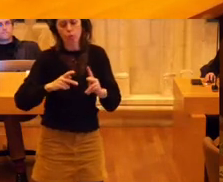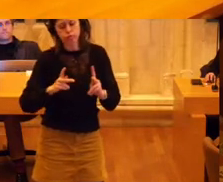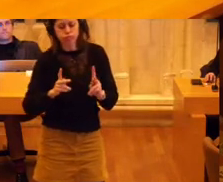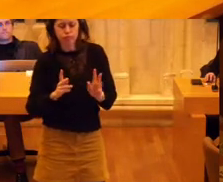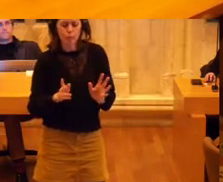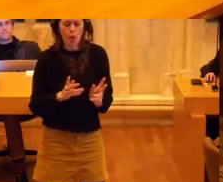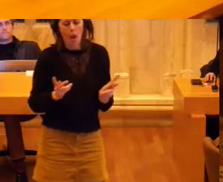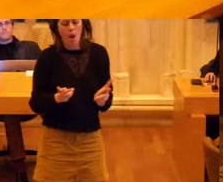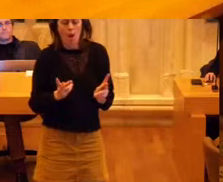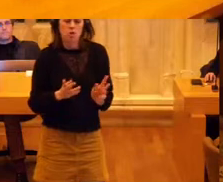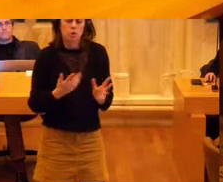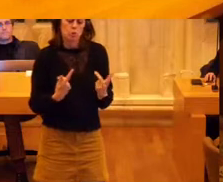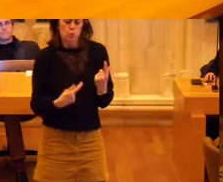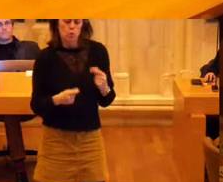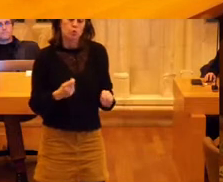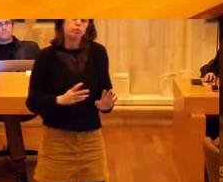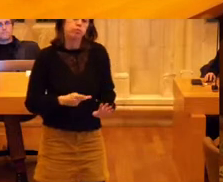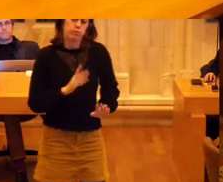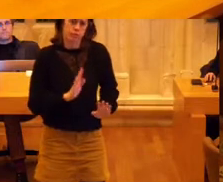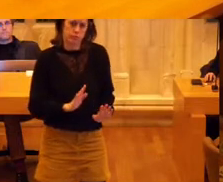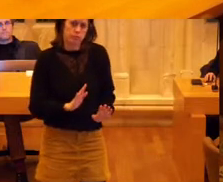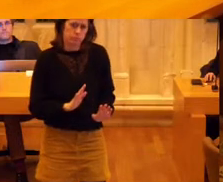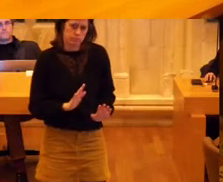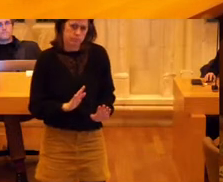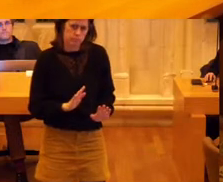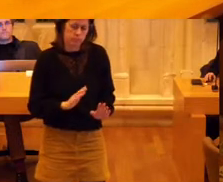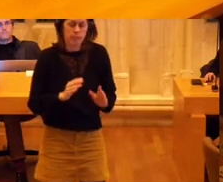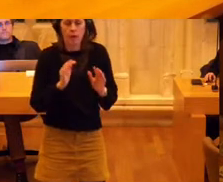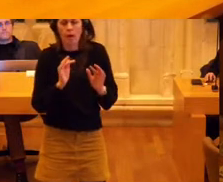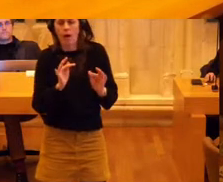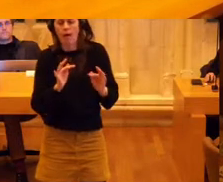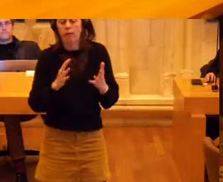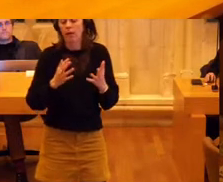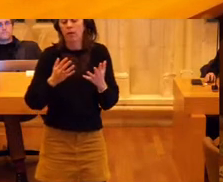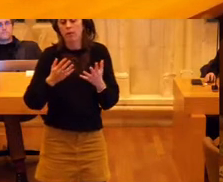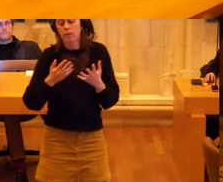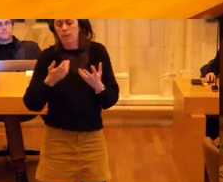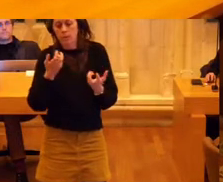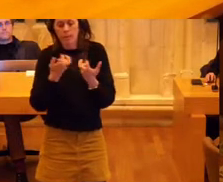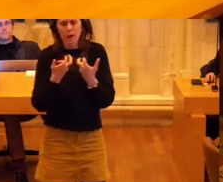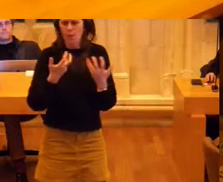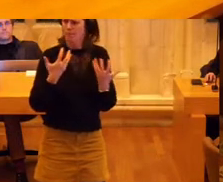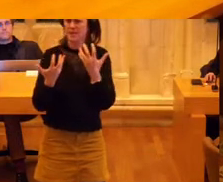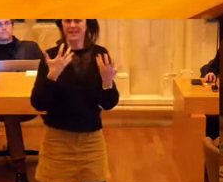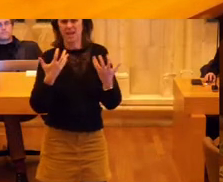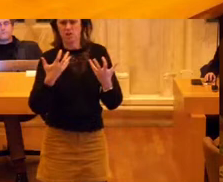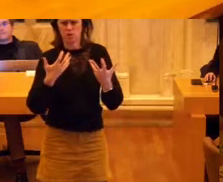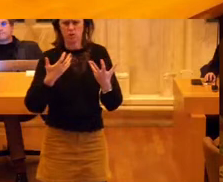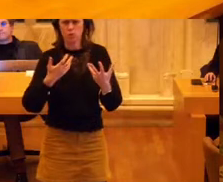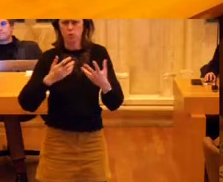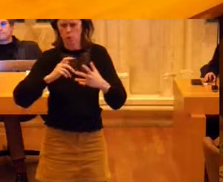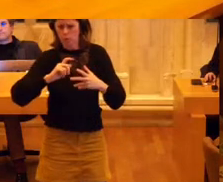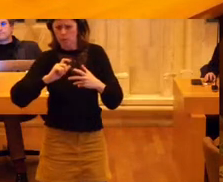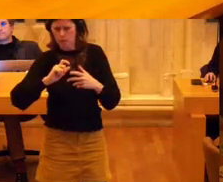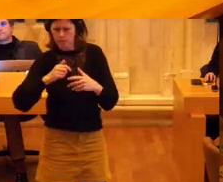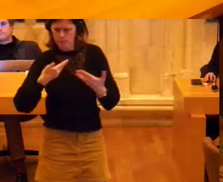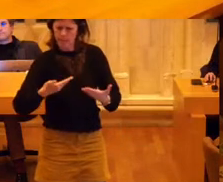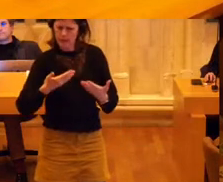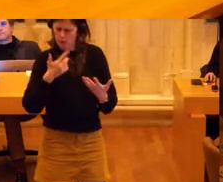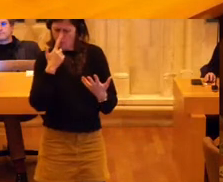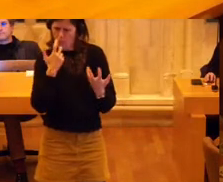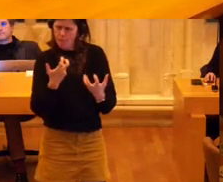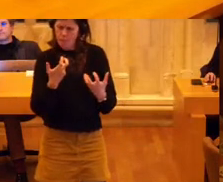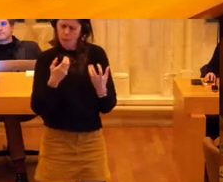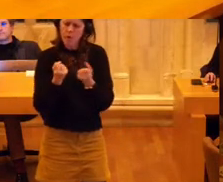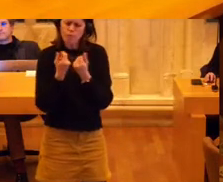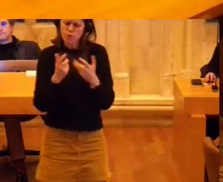que le RLP actuel. En termes d'impact par rapport au paysage très concret, on est surtout sur une régularisation de